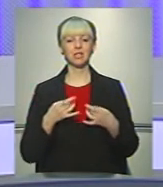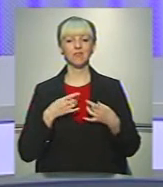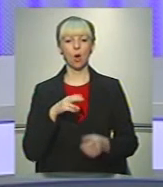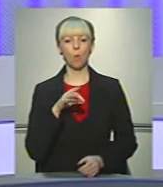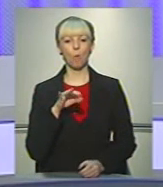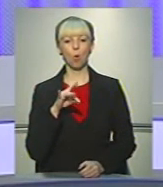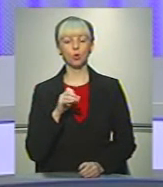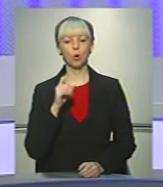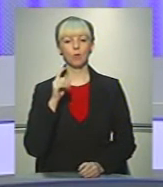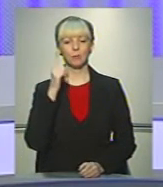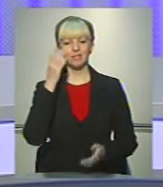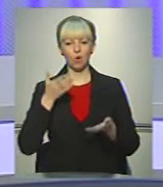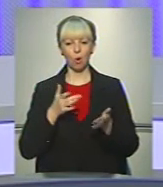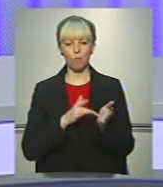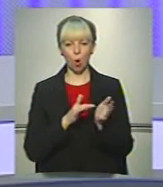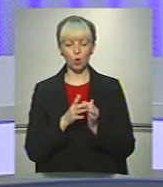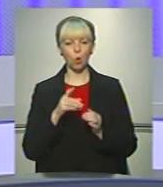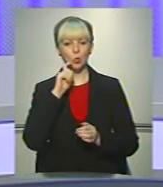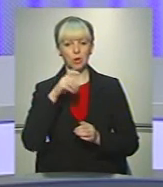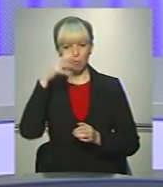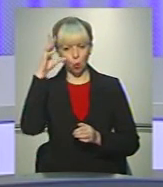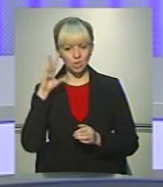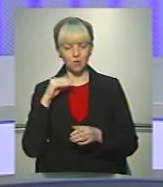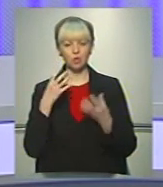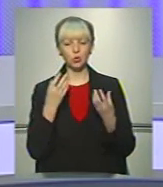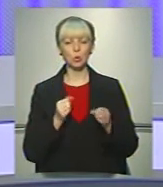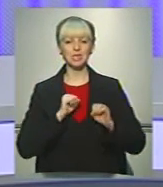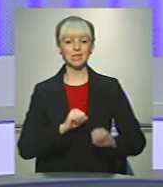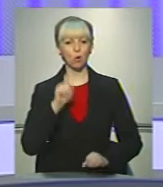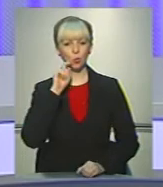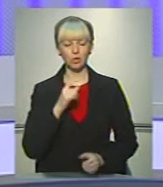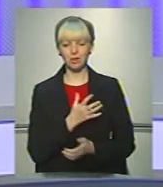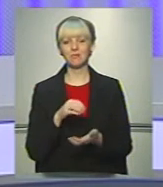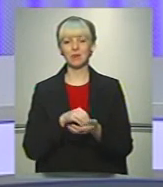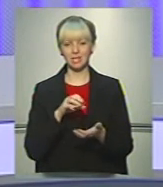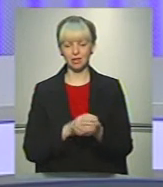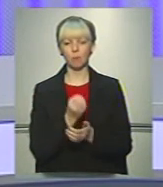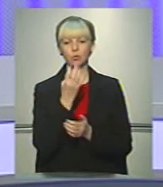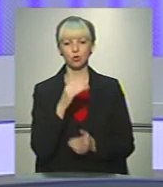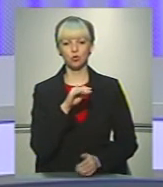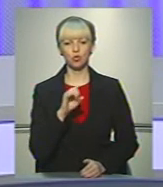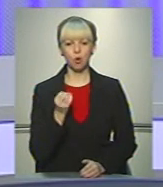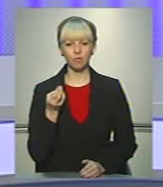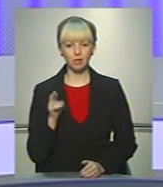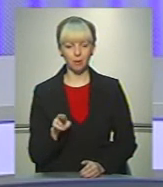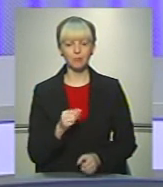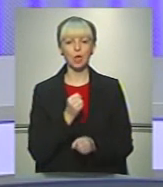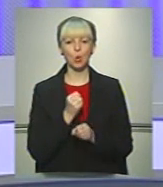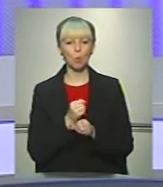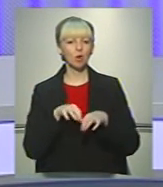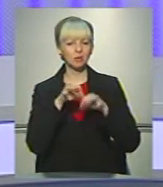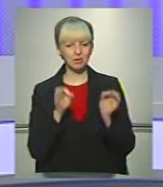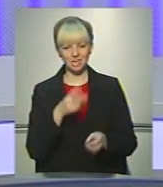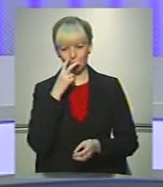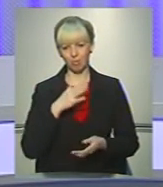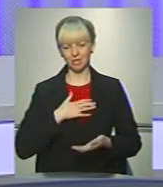покрови Пресвятої Богородиці, українського козацтва та Дню захисника України, які відзначатимемо 14 жовтня. Роботи митця